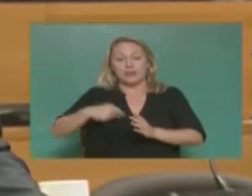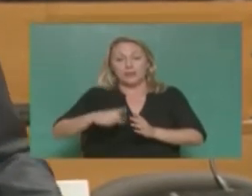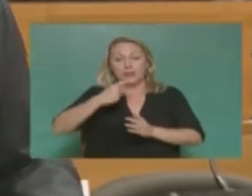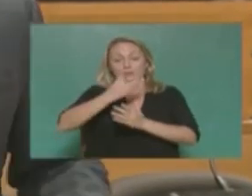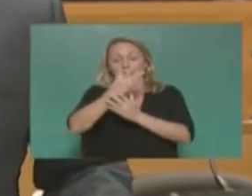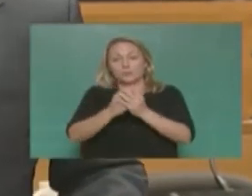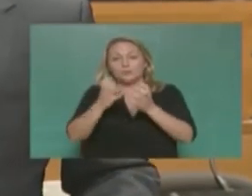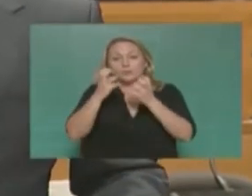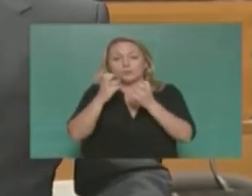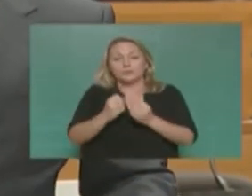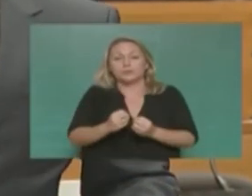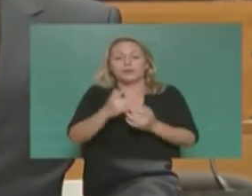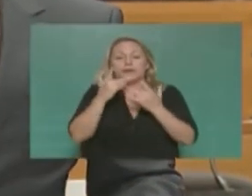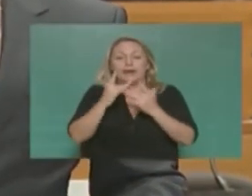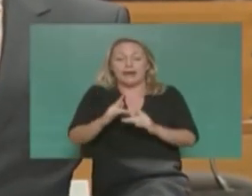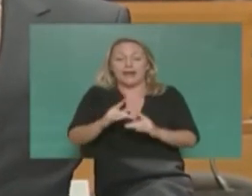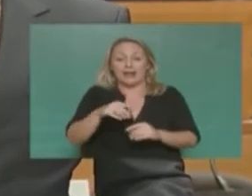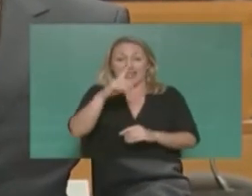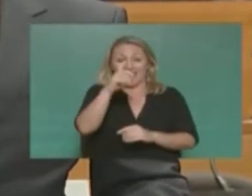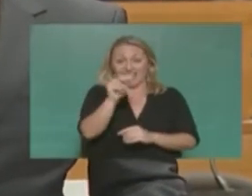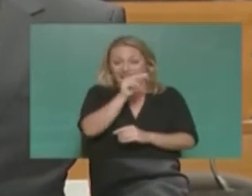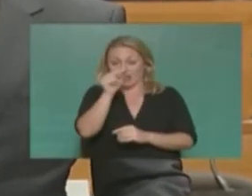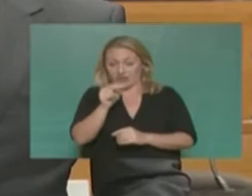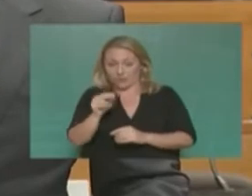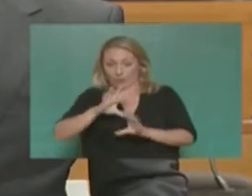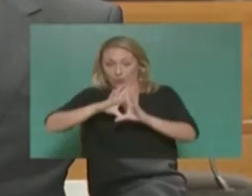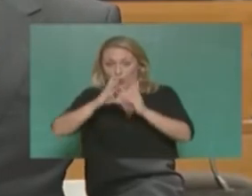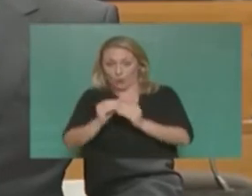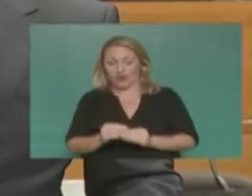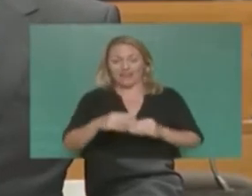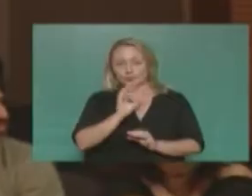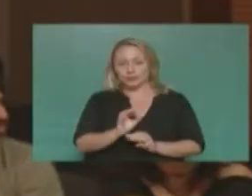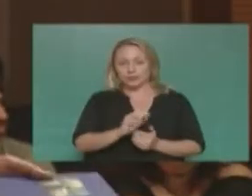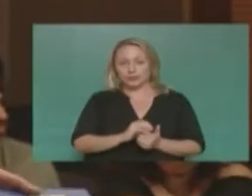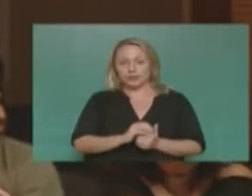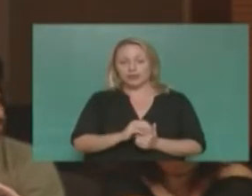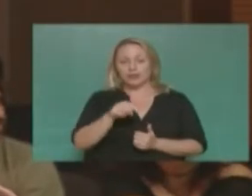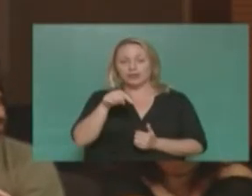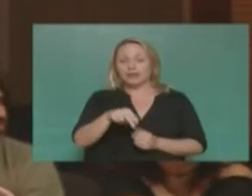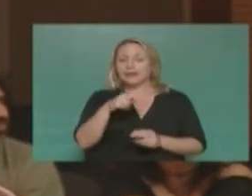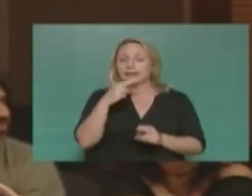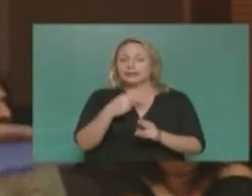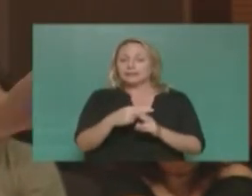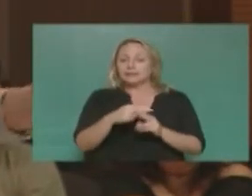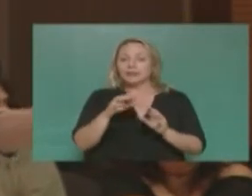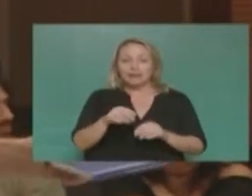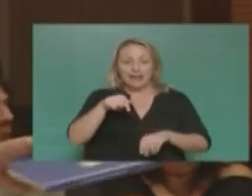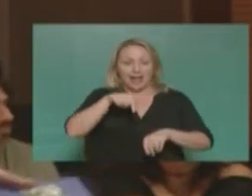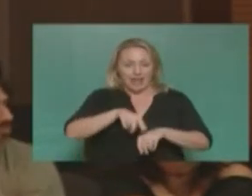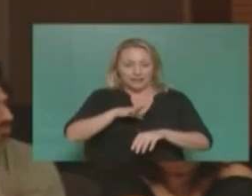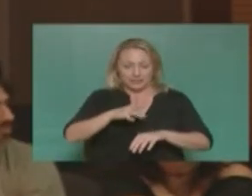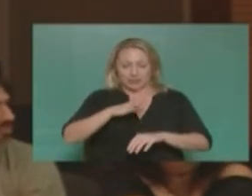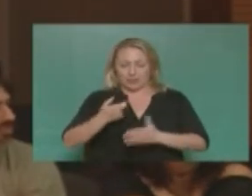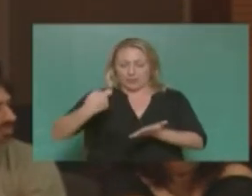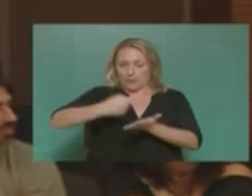στα 10 ευρώ που διαχειρίζεται δεν πηγαίνουν σε επενδύσεις μέσα στο πολεοδομικό συγκρότημα. Σημασία έχει τι απολαμβάνει ο